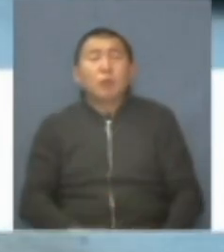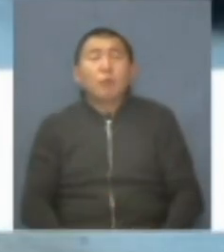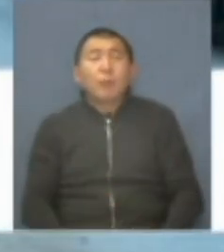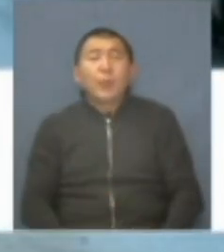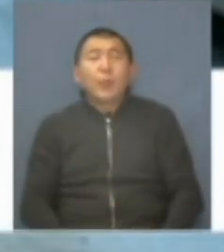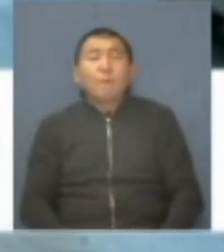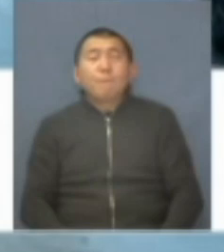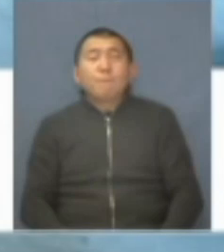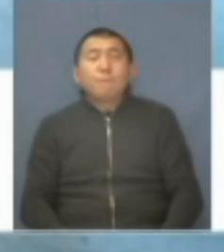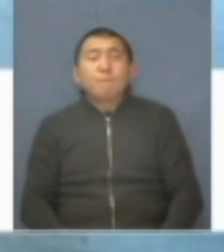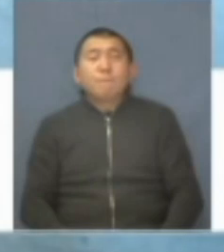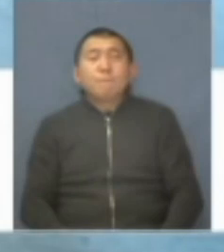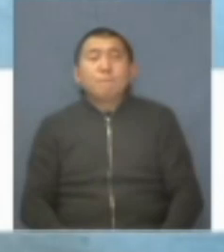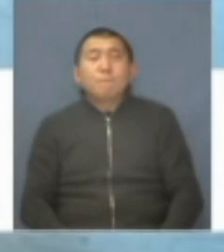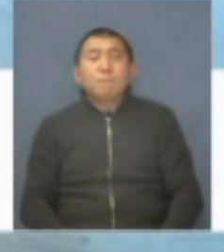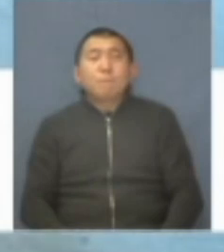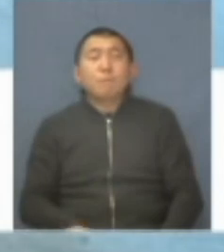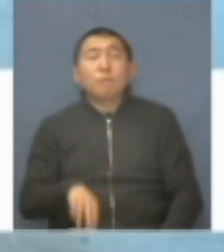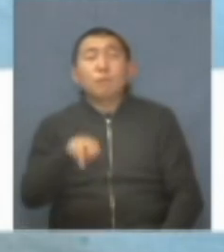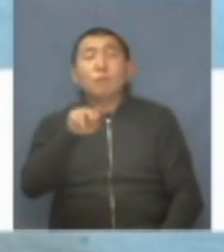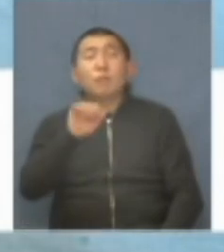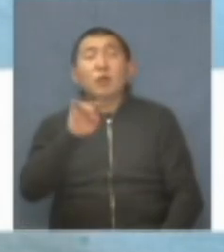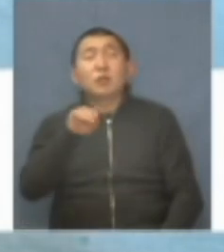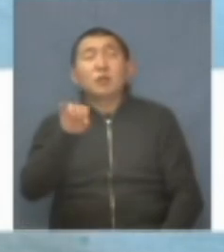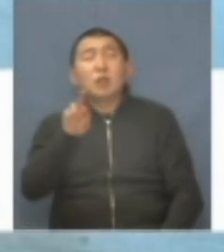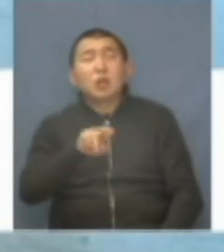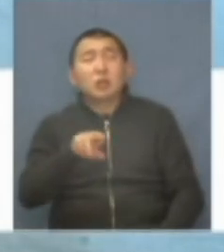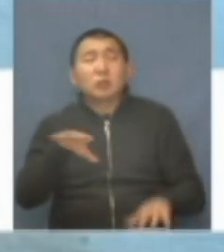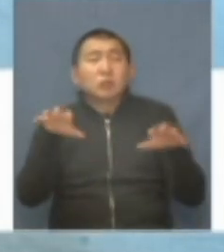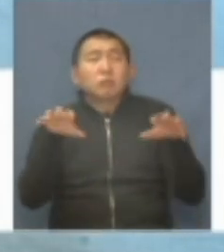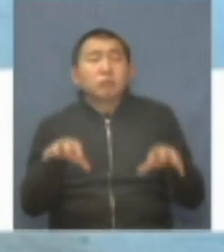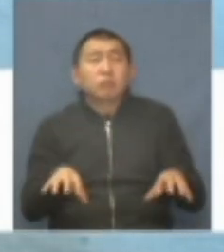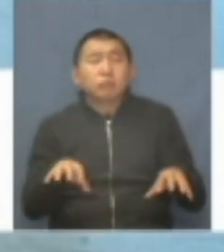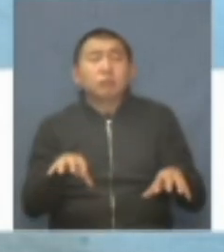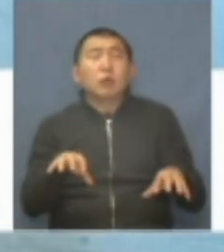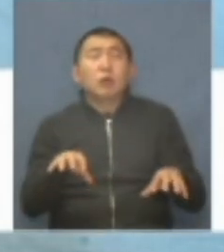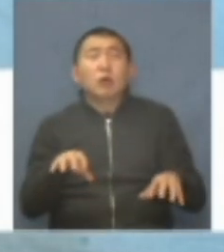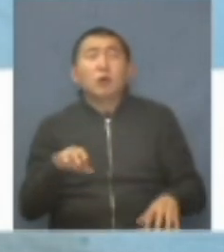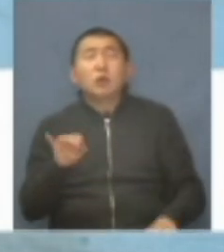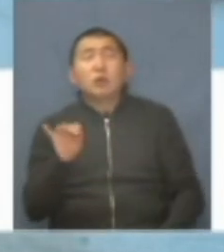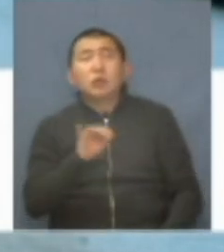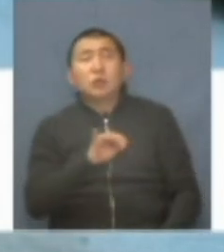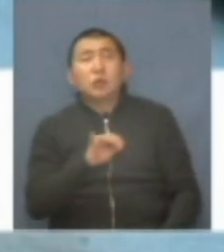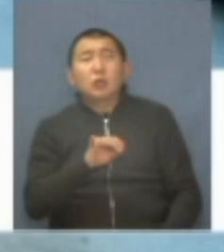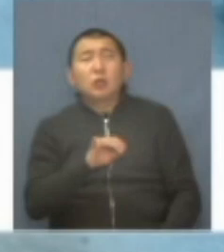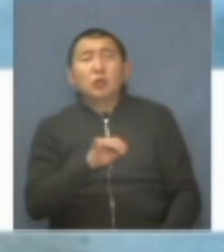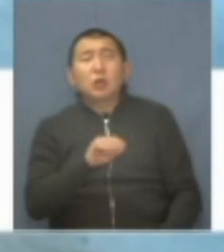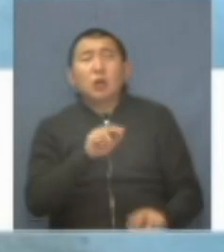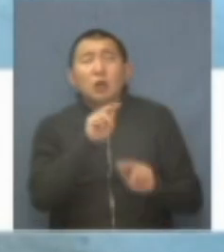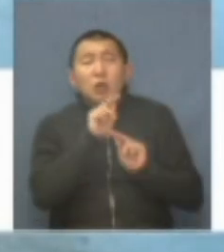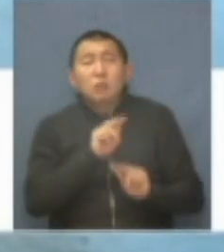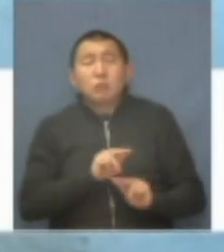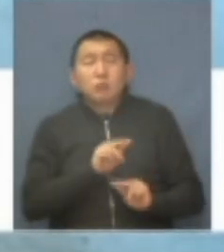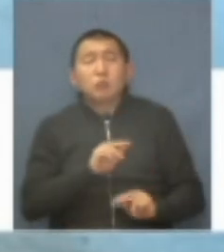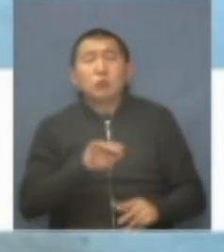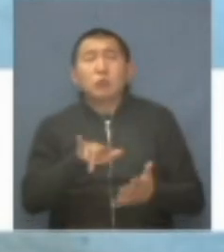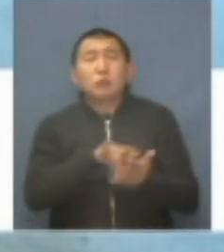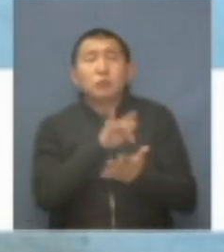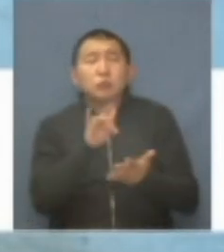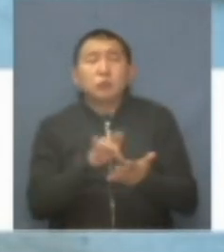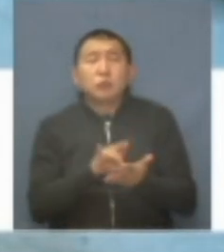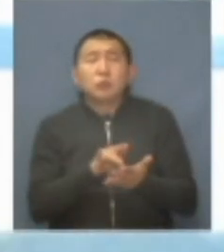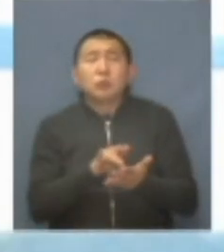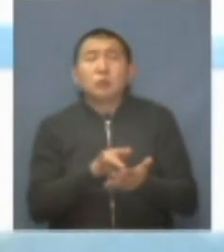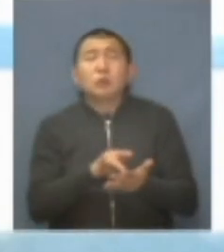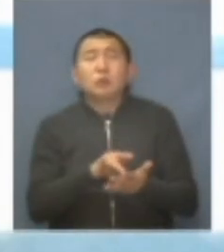бастауыш партия ұйымдарының төрағалары, мүшелері, аудан, қалалық және аудан облыстық мәслихат